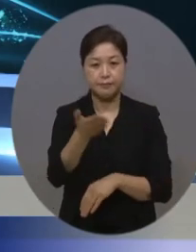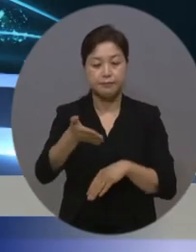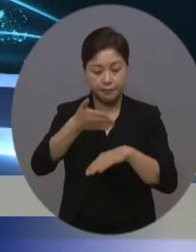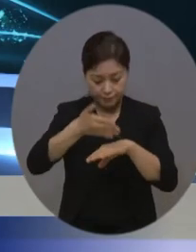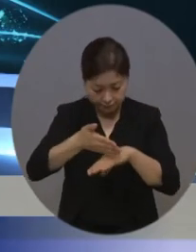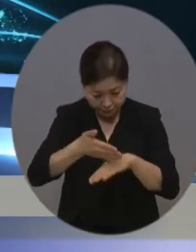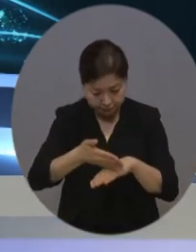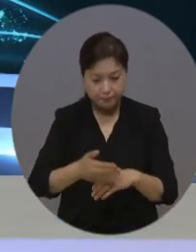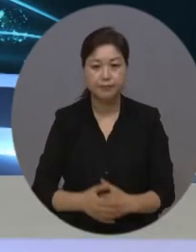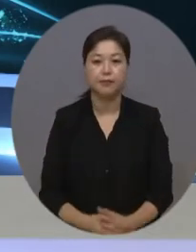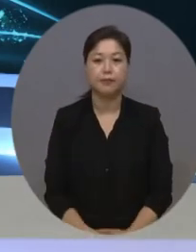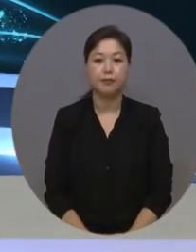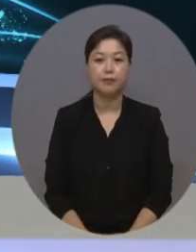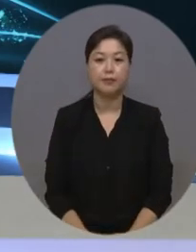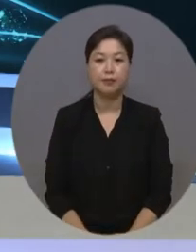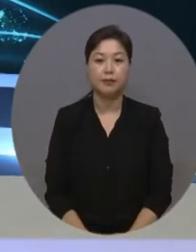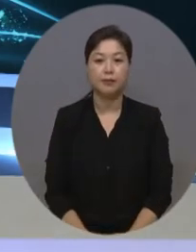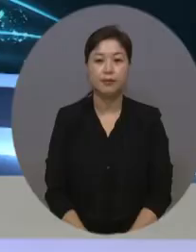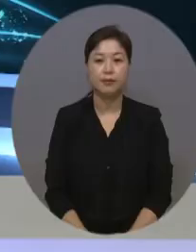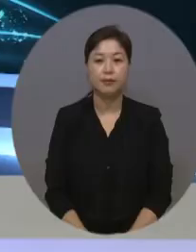여러분 고맙습니다.